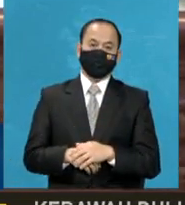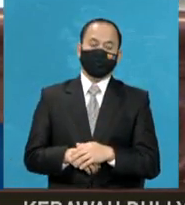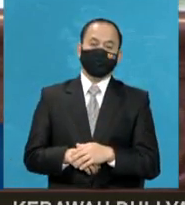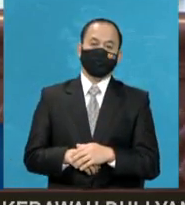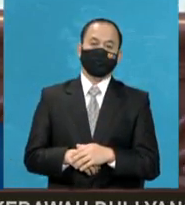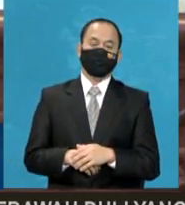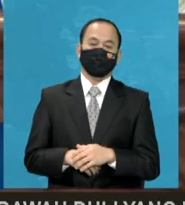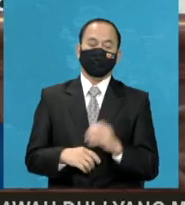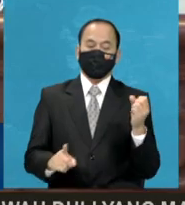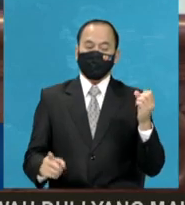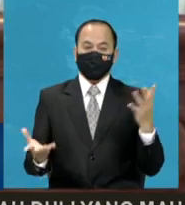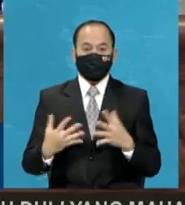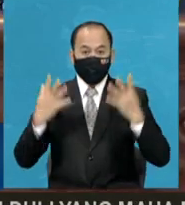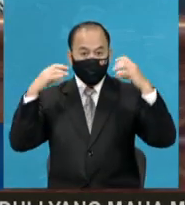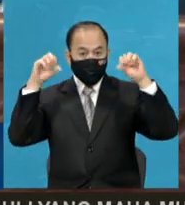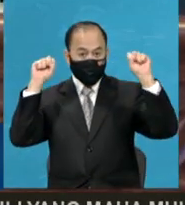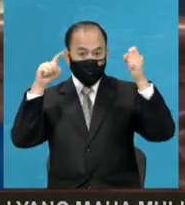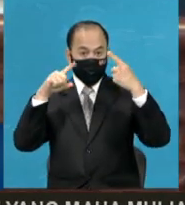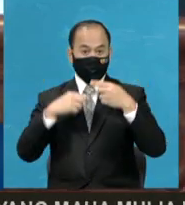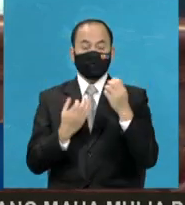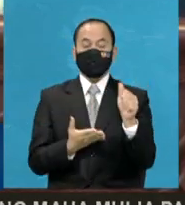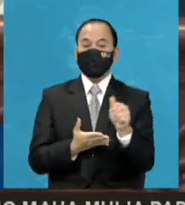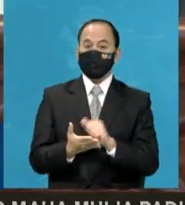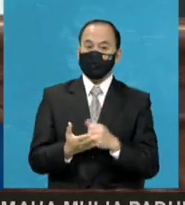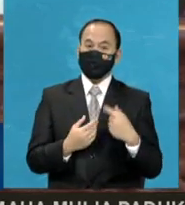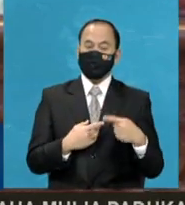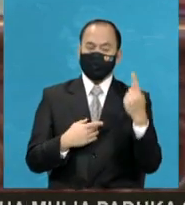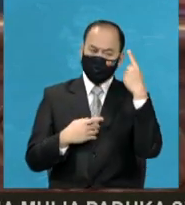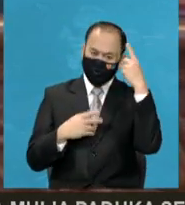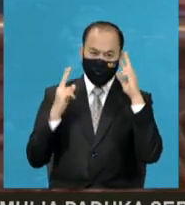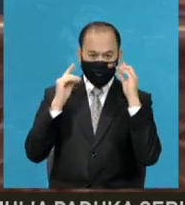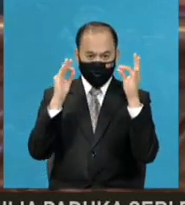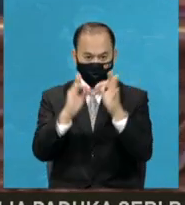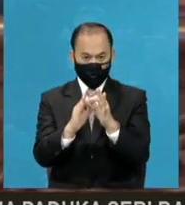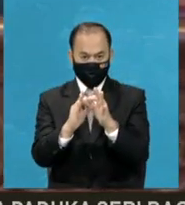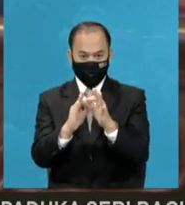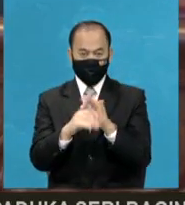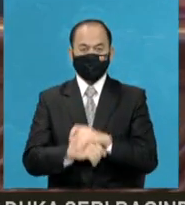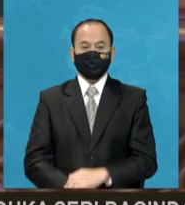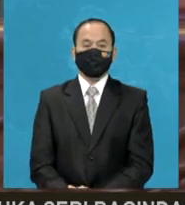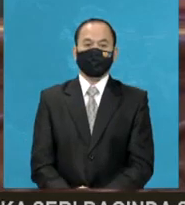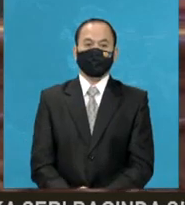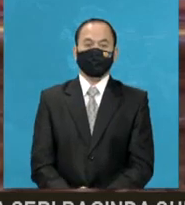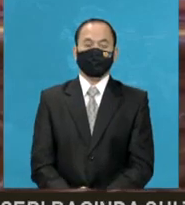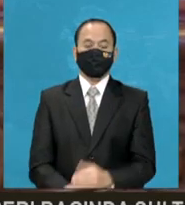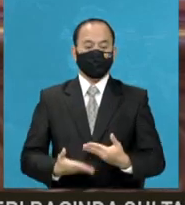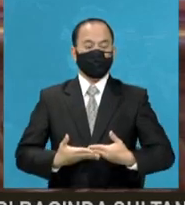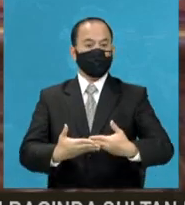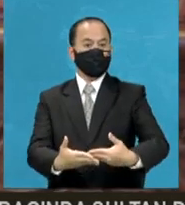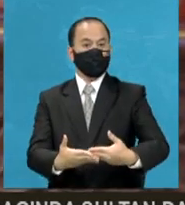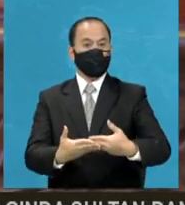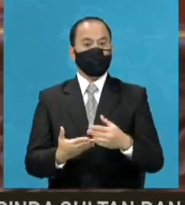untuk mencapai hasil berkenaan utama kepada perkara-perkara berikut kacang ditumpukan pencemaran